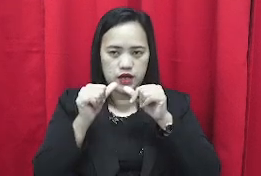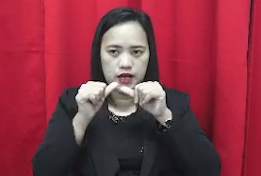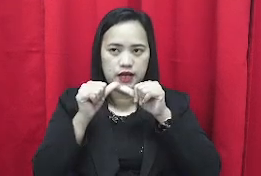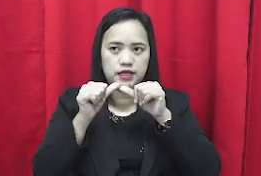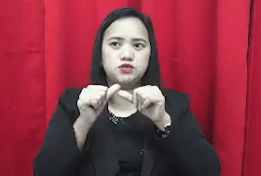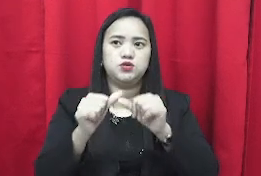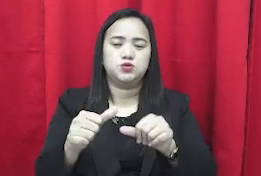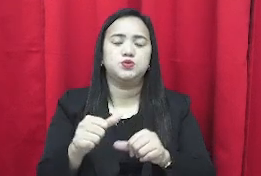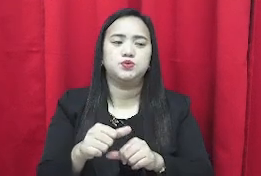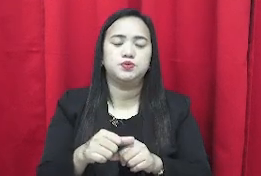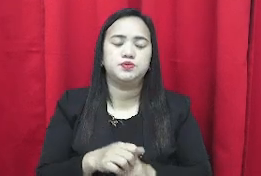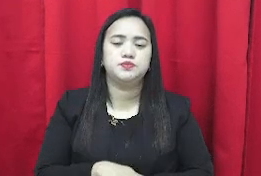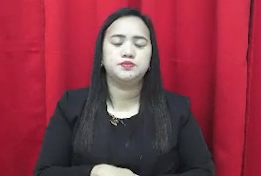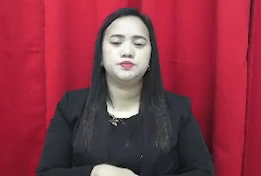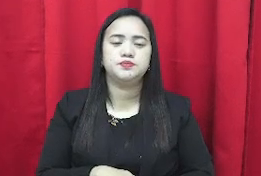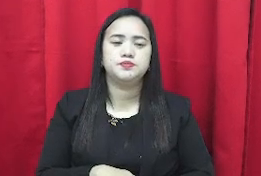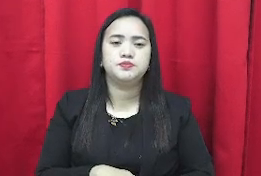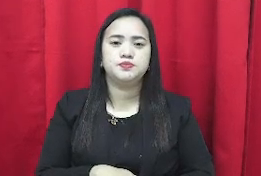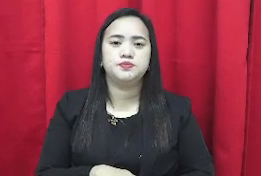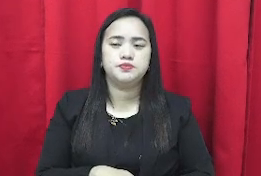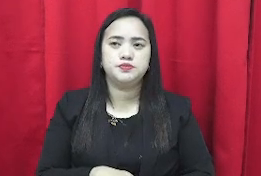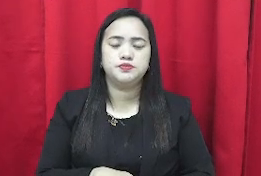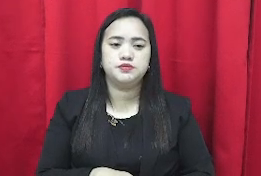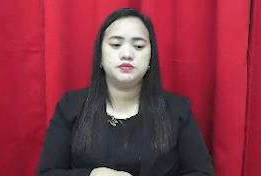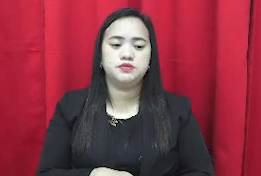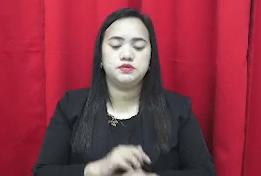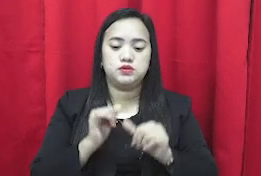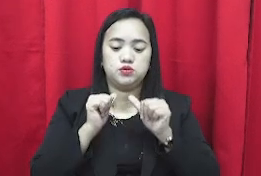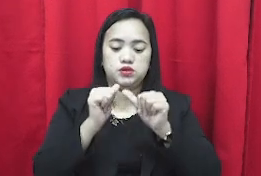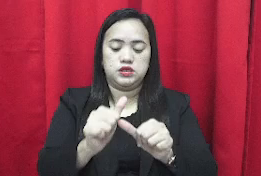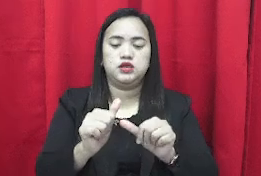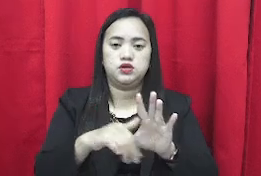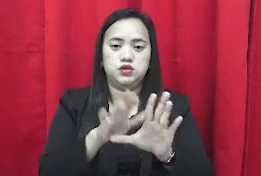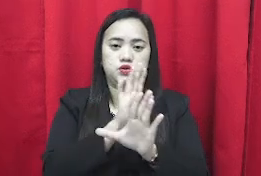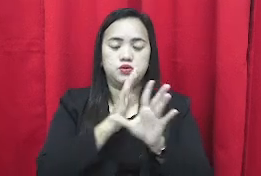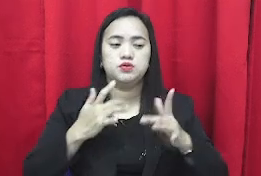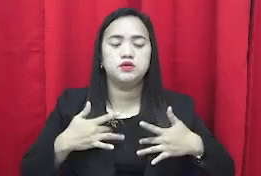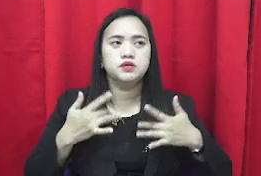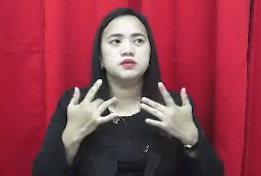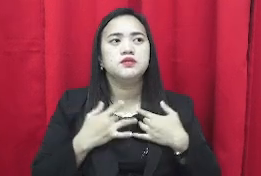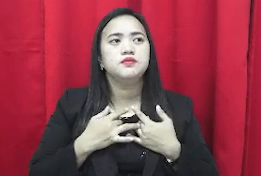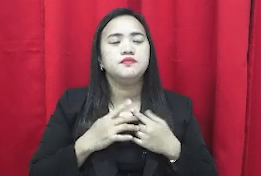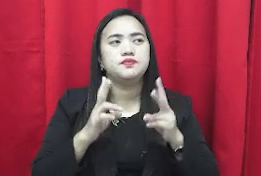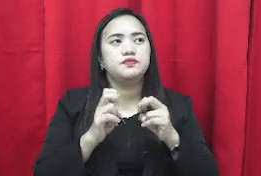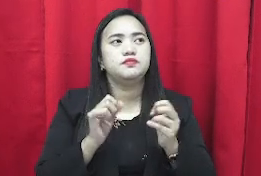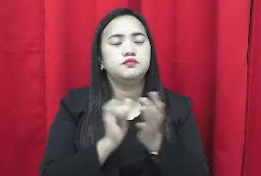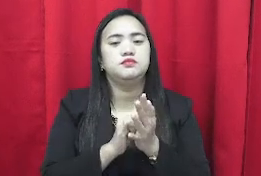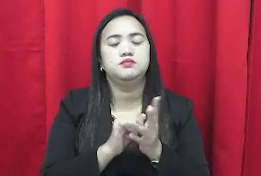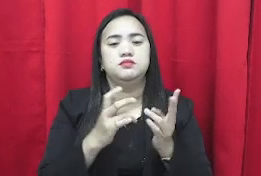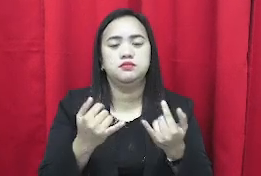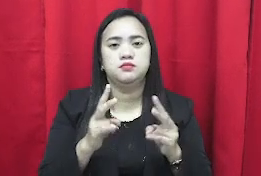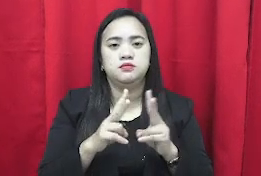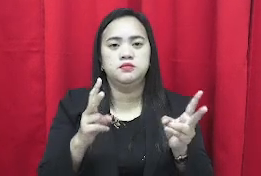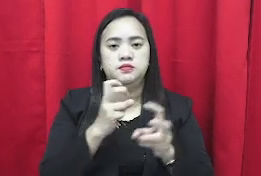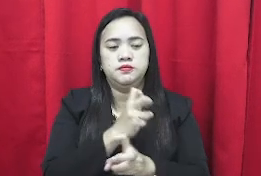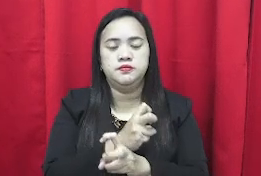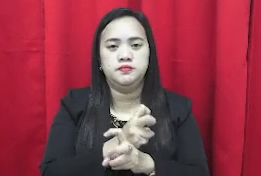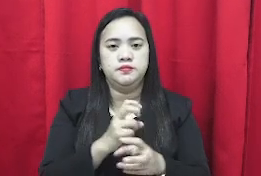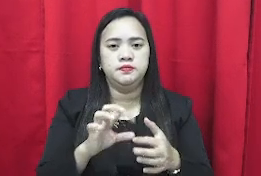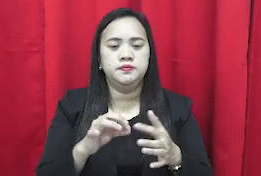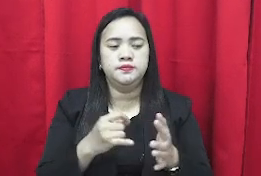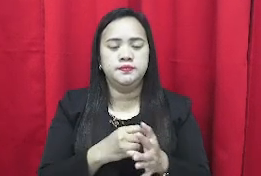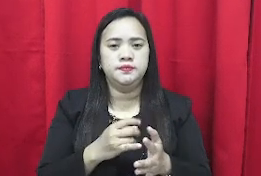Jesus Christ at makikita niyo mga kapatid na kaya ko nasasabi na even sa aking sarili na nung ako